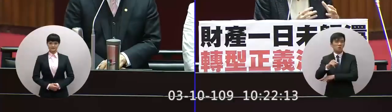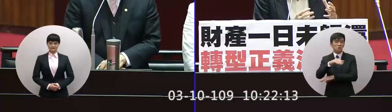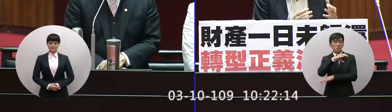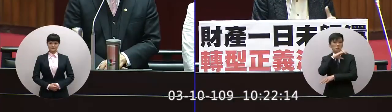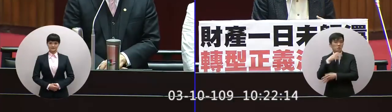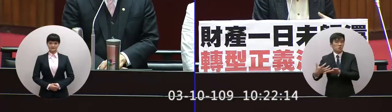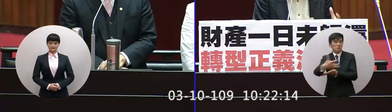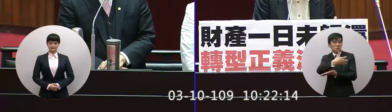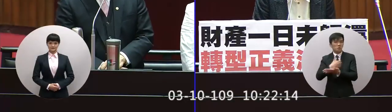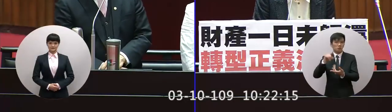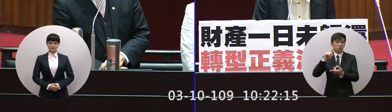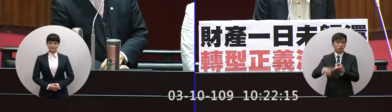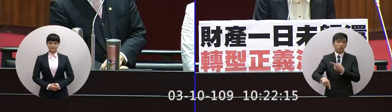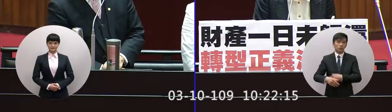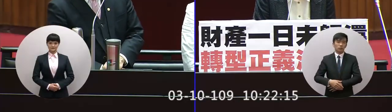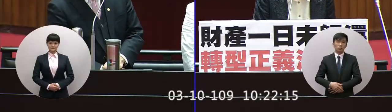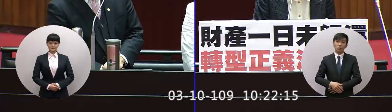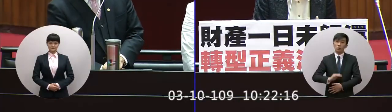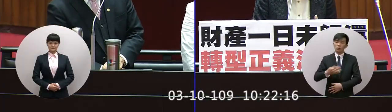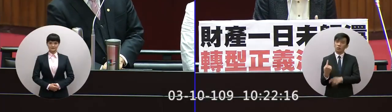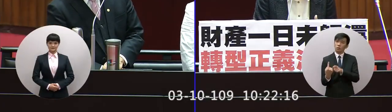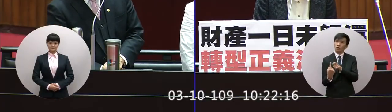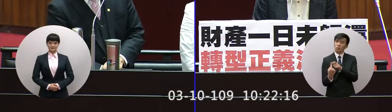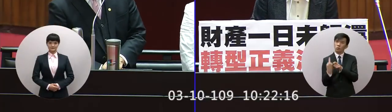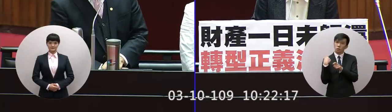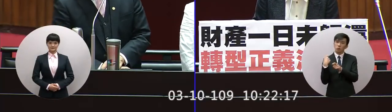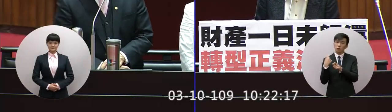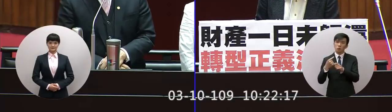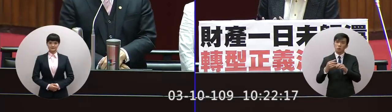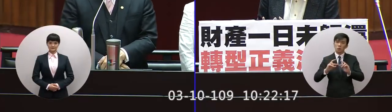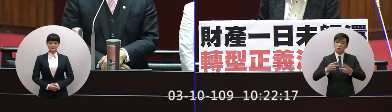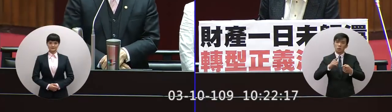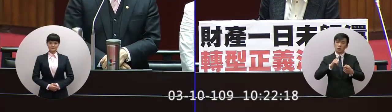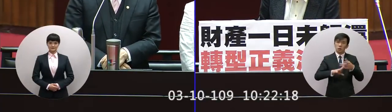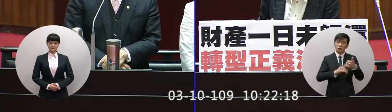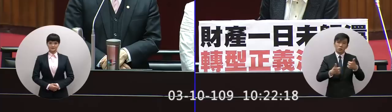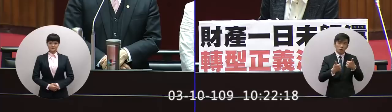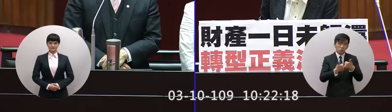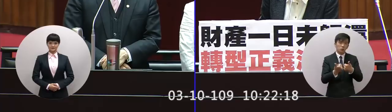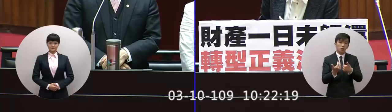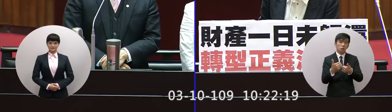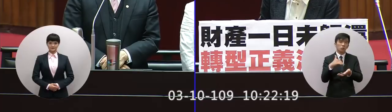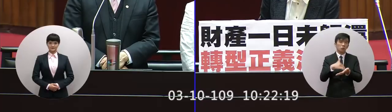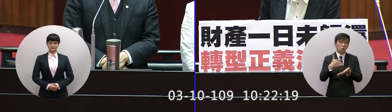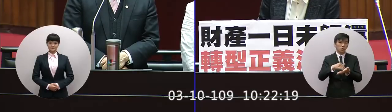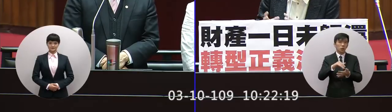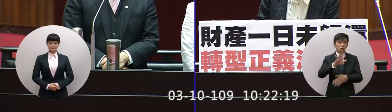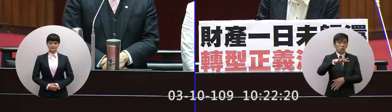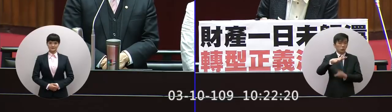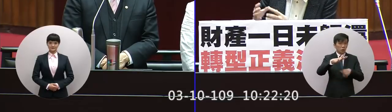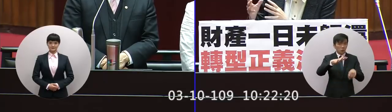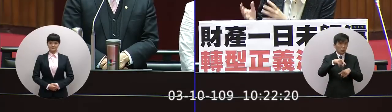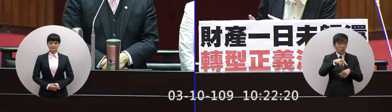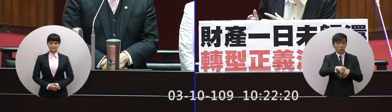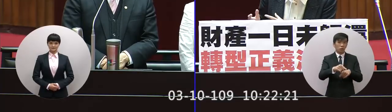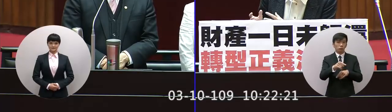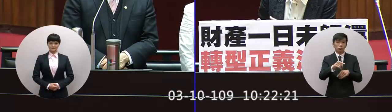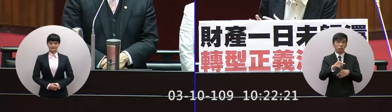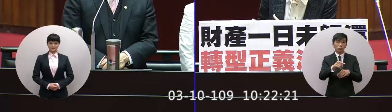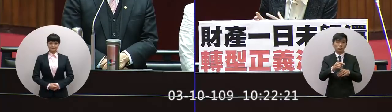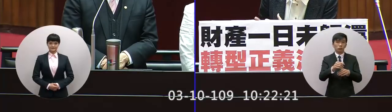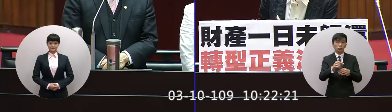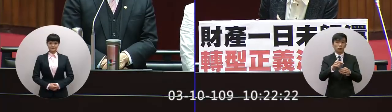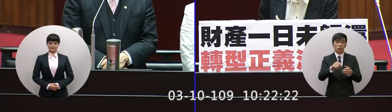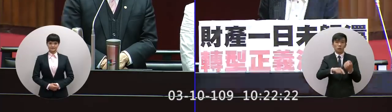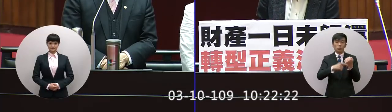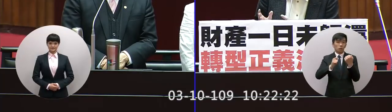着处转会在去年撤销的5000余位受难者的有罪判决，它并未随着这些